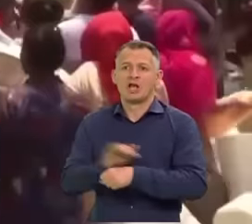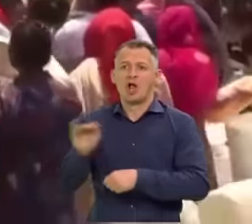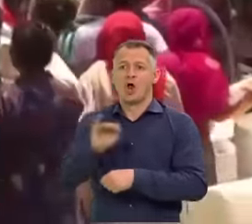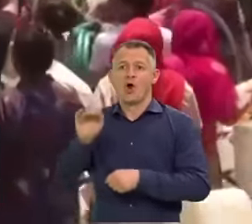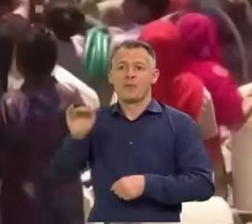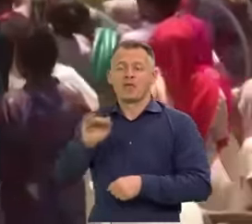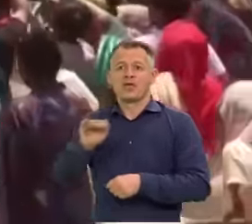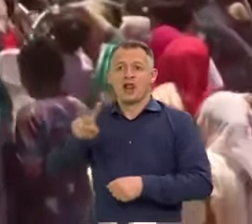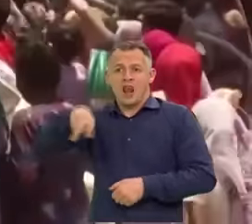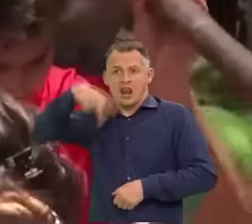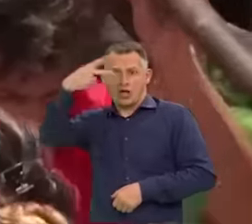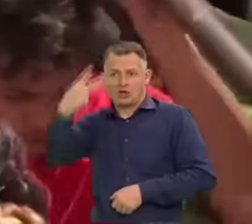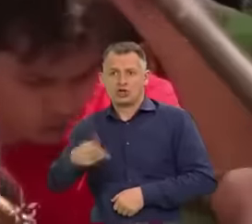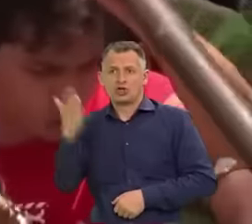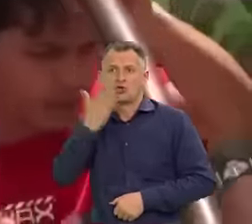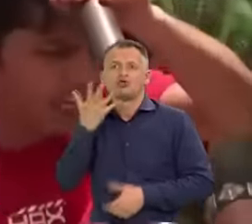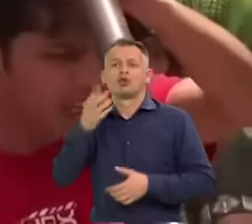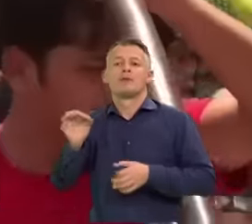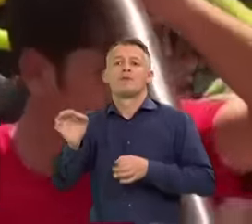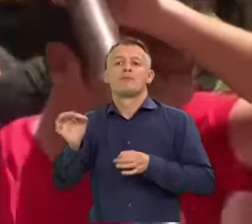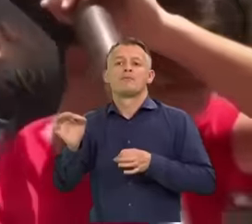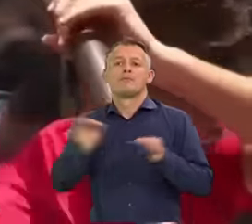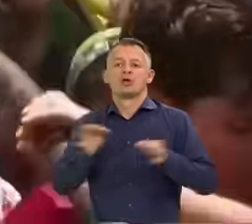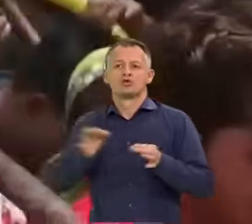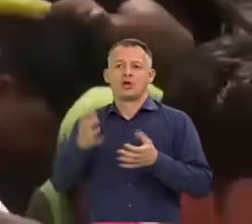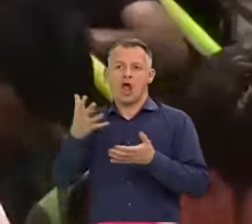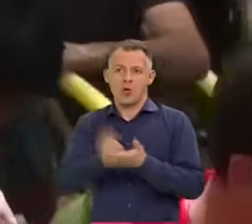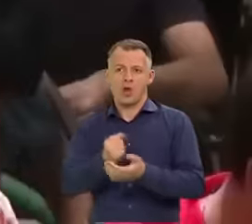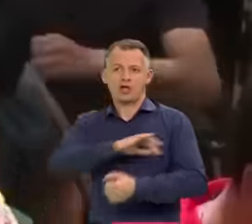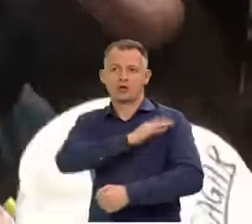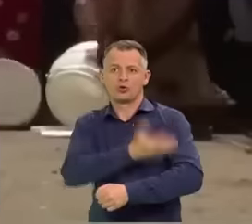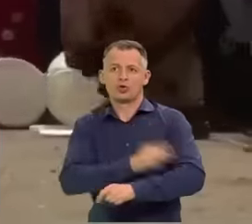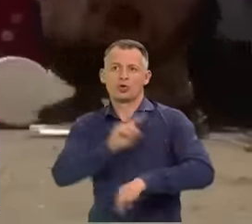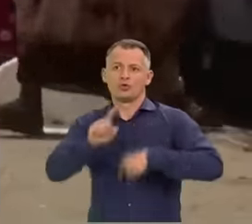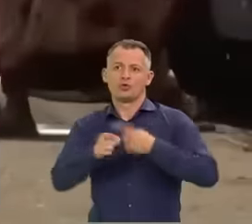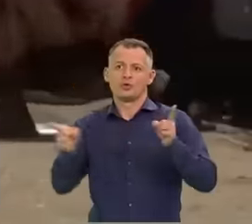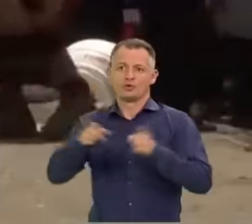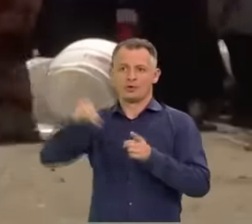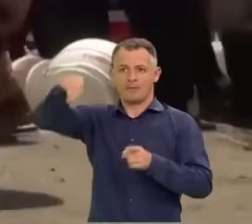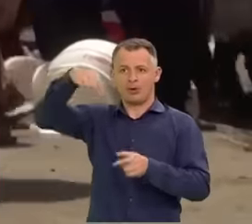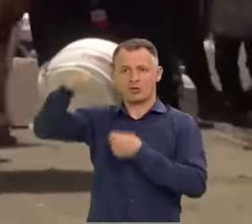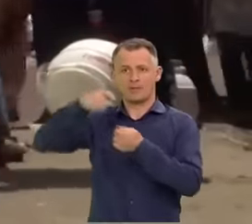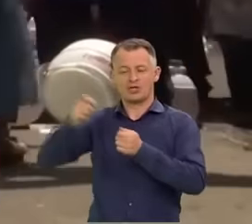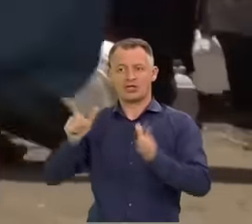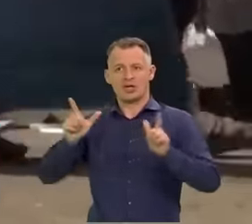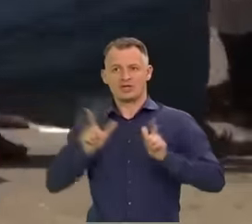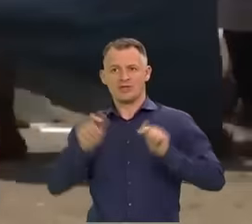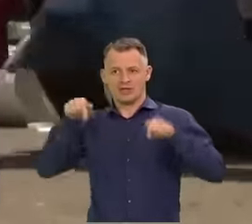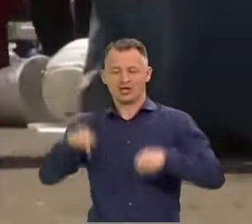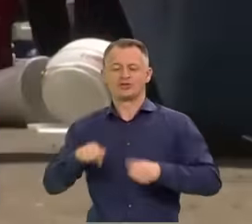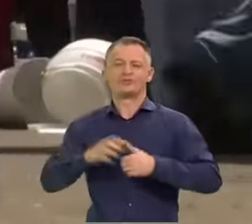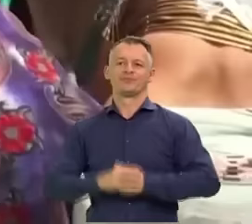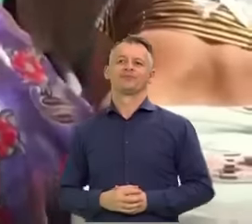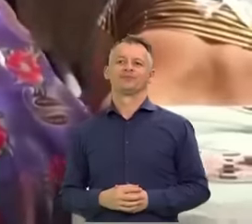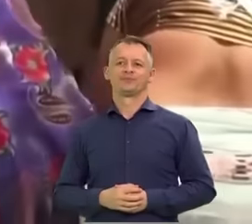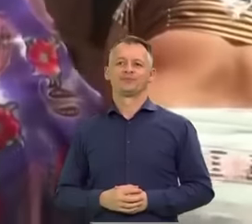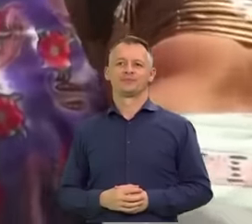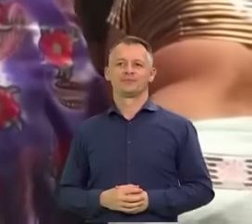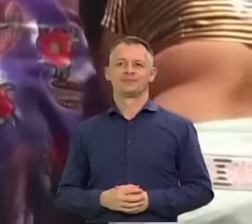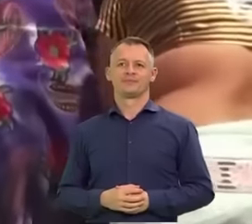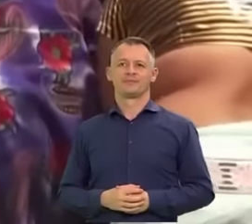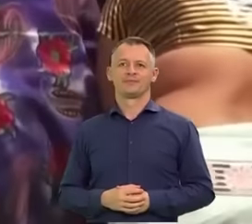în școli. Ce măsuri drastice au luat autoritățile? Vedeți după o scurtă pauză de publicitate. Rămâneți pe Prima. Vă aștept!